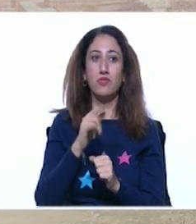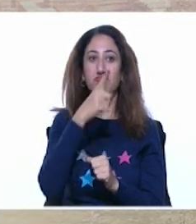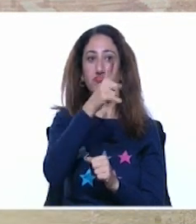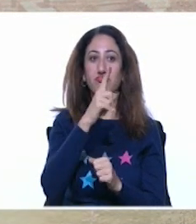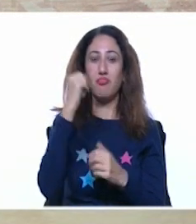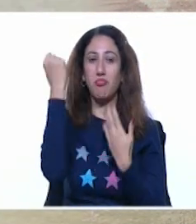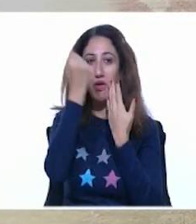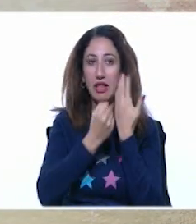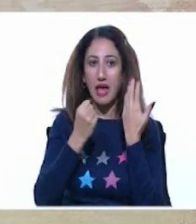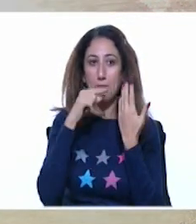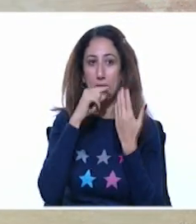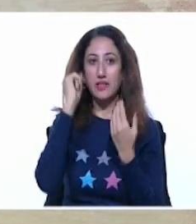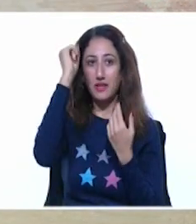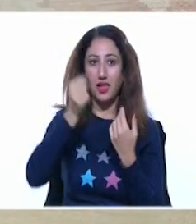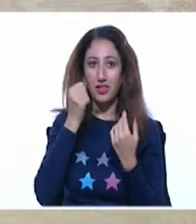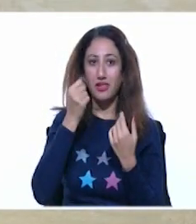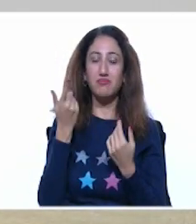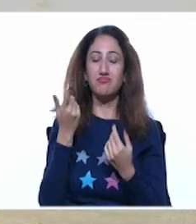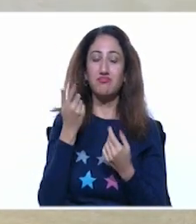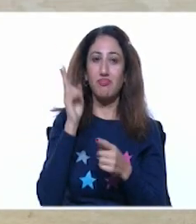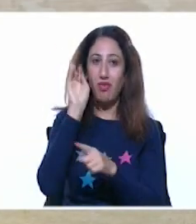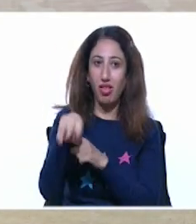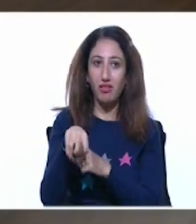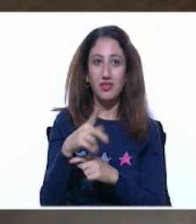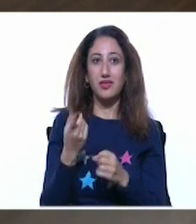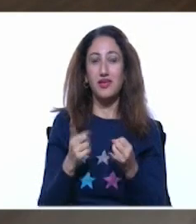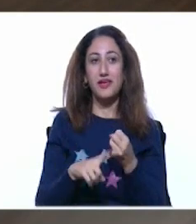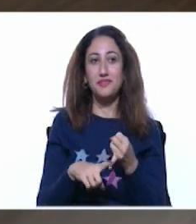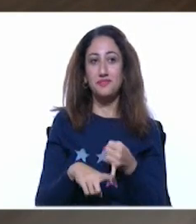مراته اتجوز عليها. دايره المعاد شقت منى، رمز الخيانه والنداله. طيب اللي بعده